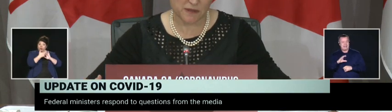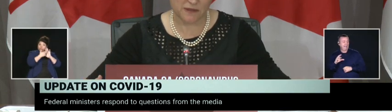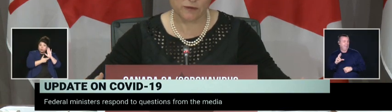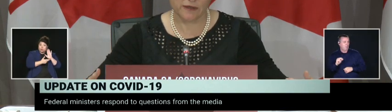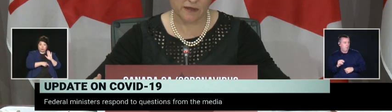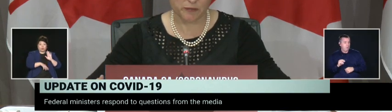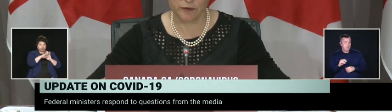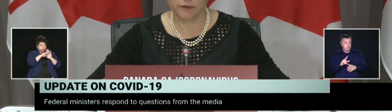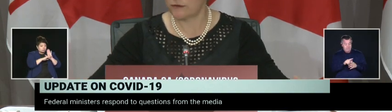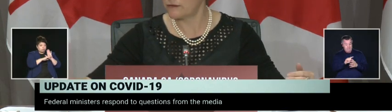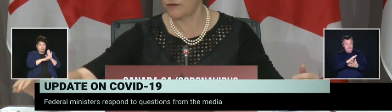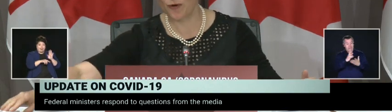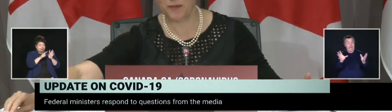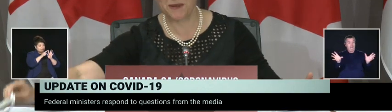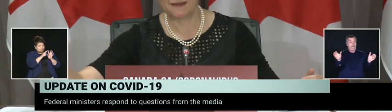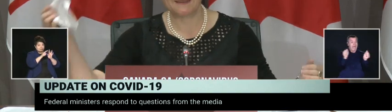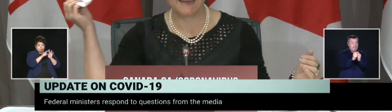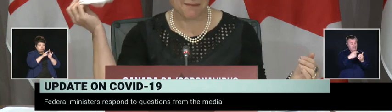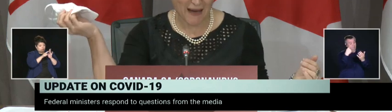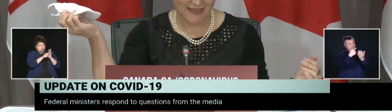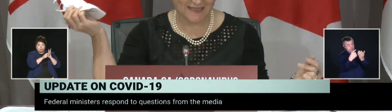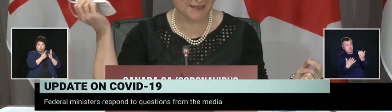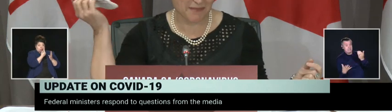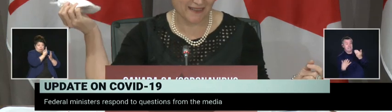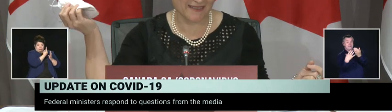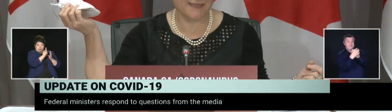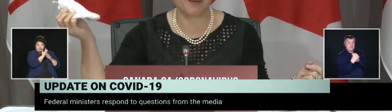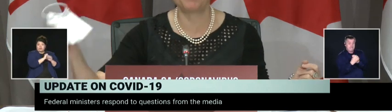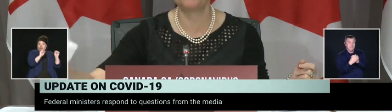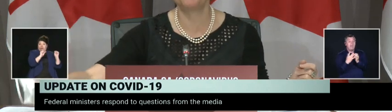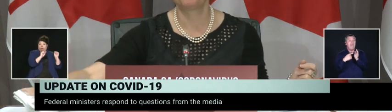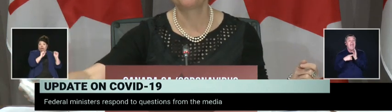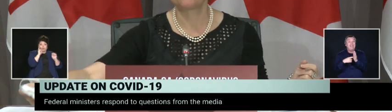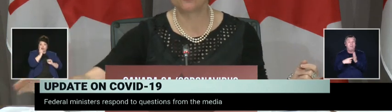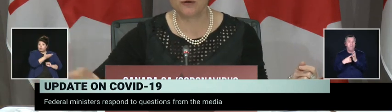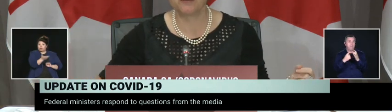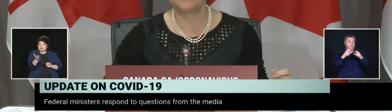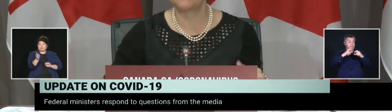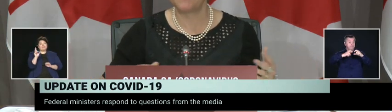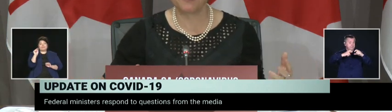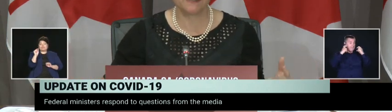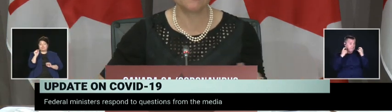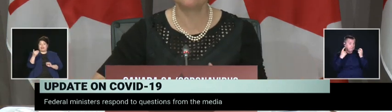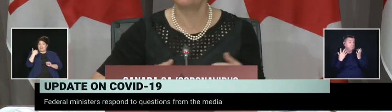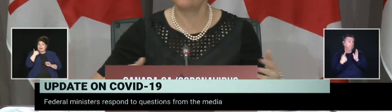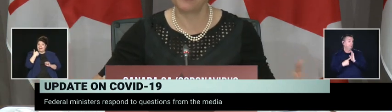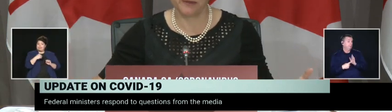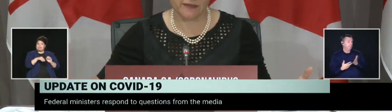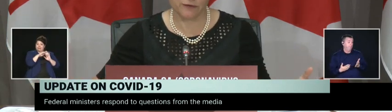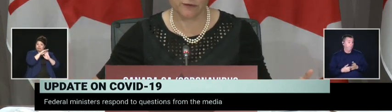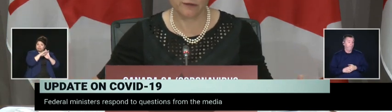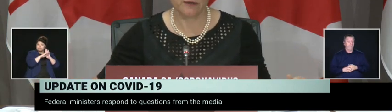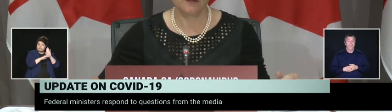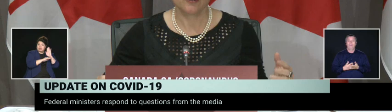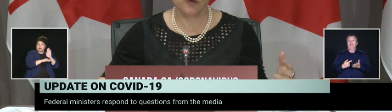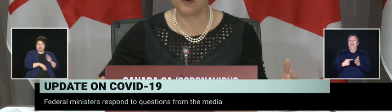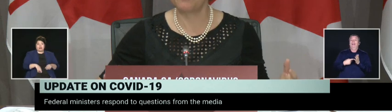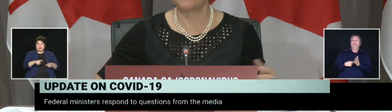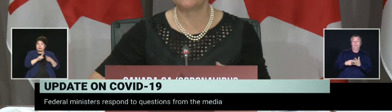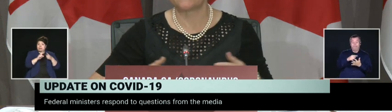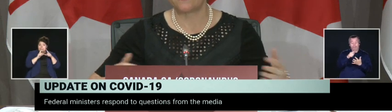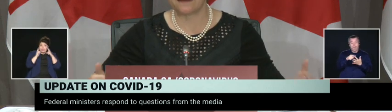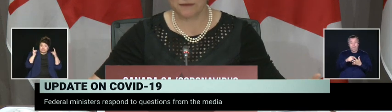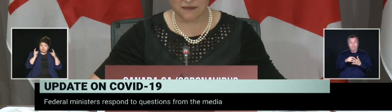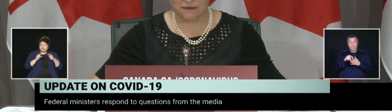groupe de mesures importantes, comme les masques par exemple, comme la prise de température,